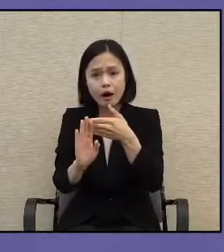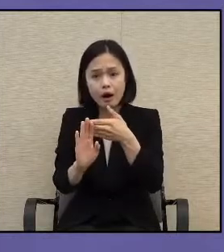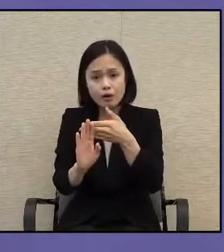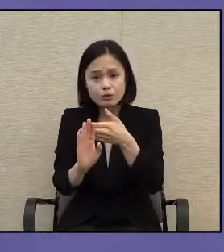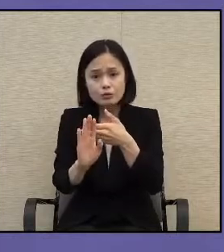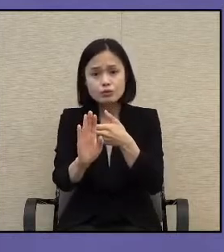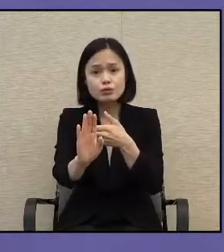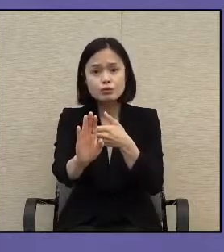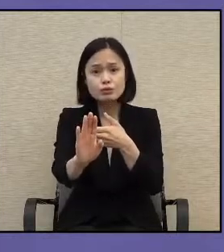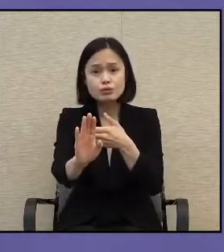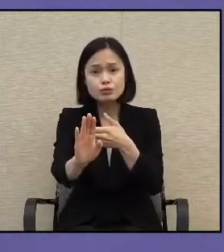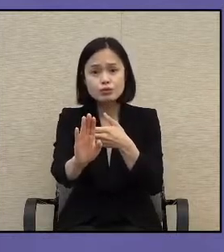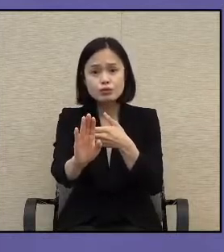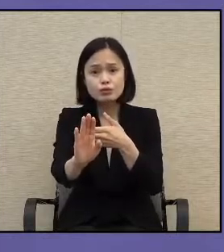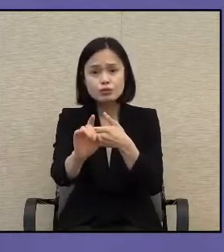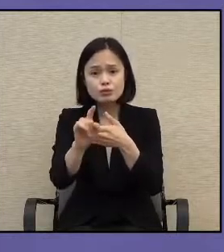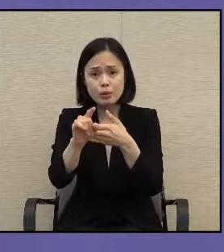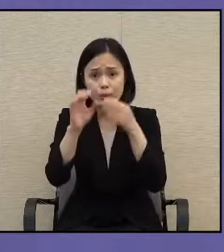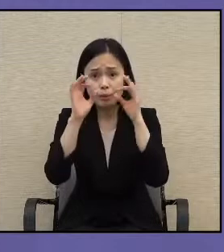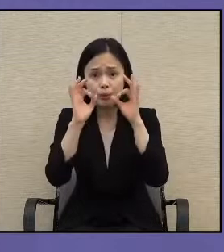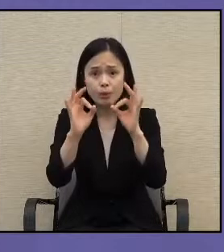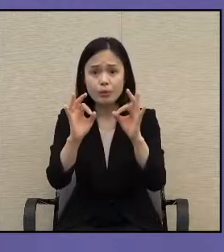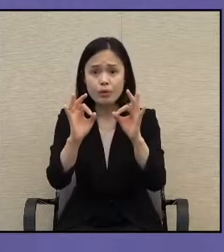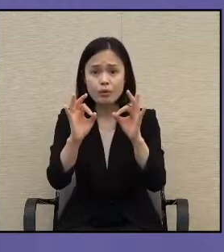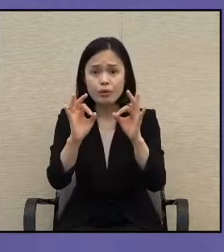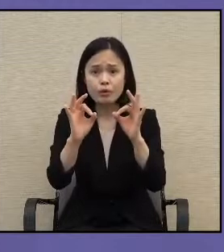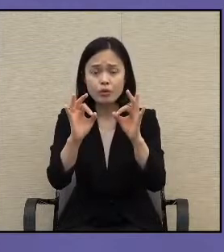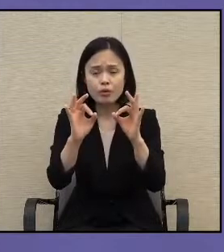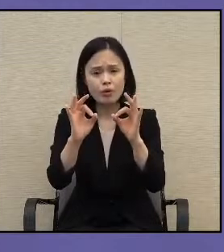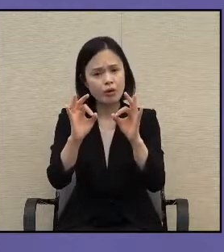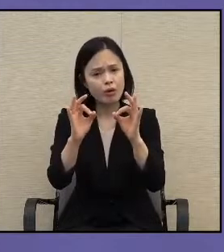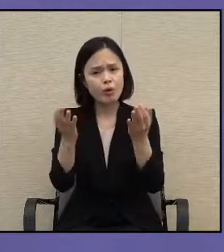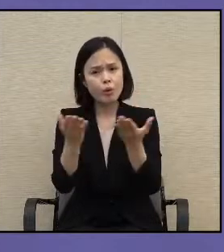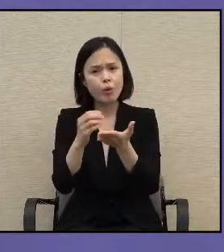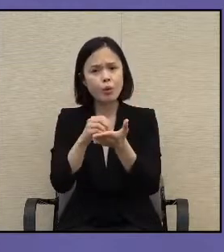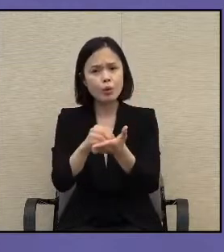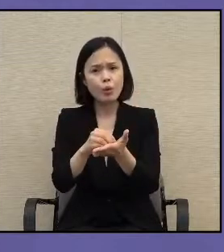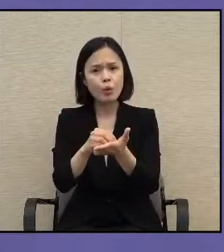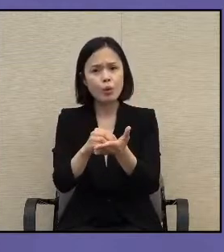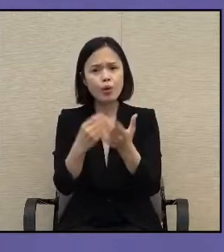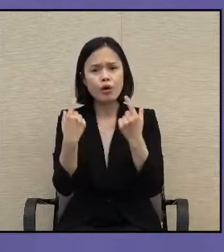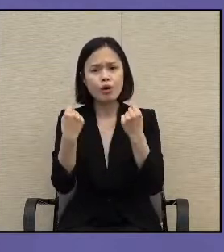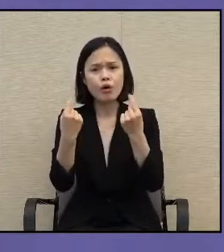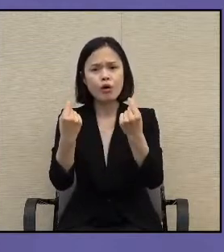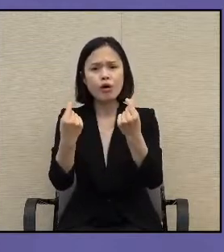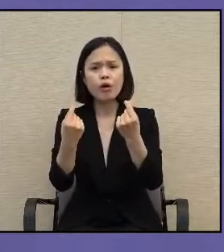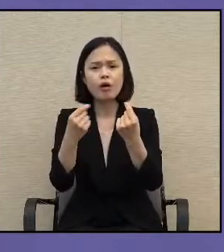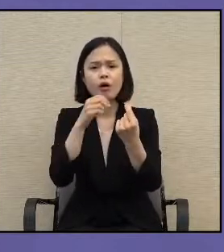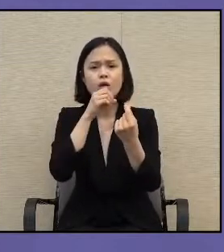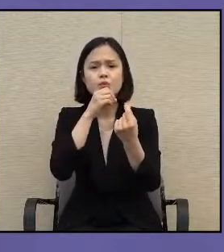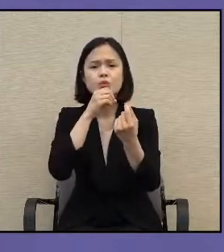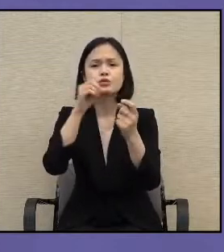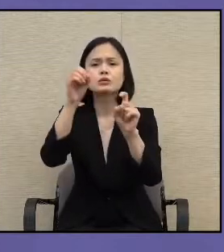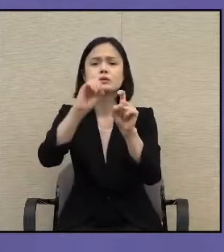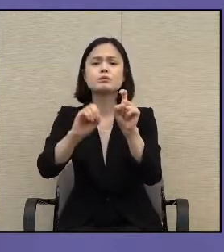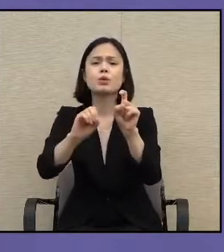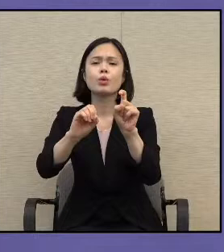고용에서 유지들을 잘 못하고 있는 거죠. 한 10% 정도까지 떨어지는 것들을. 바이폴라는 시작할